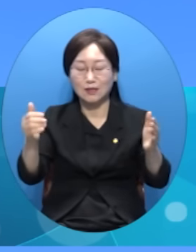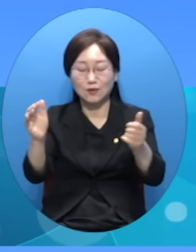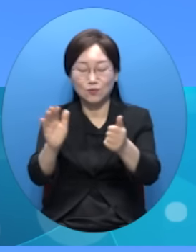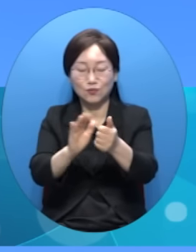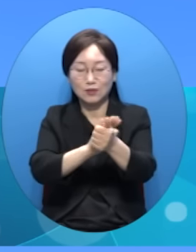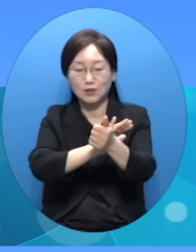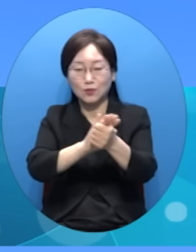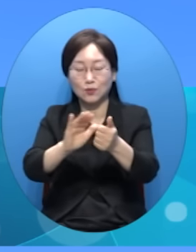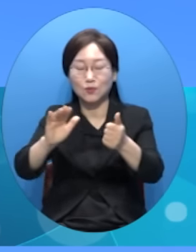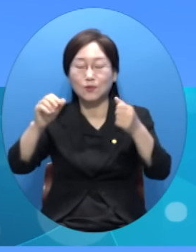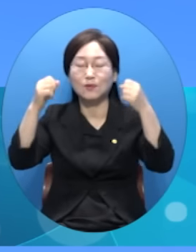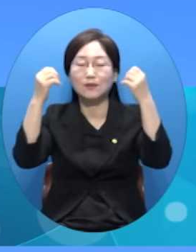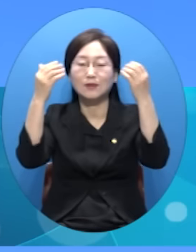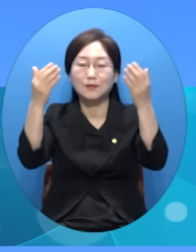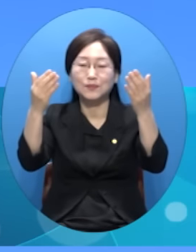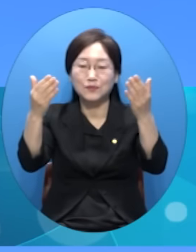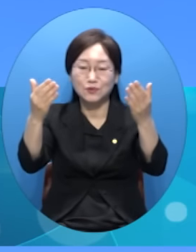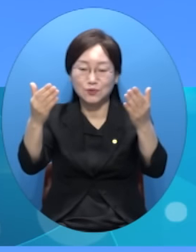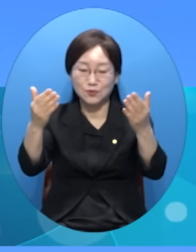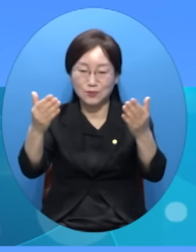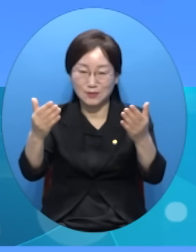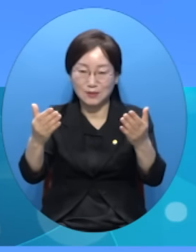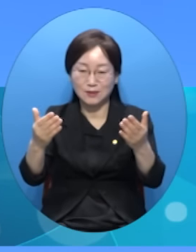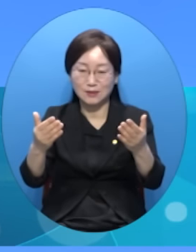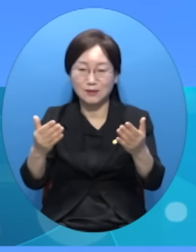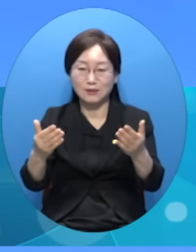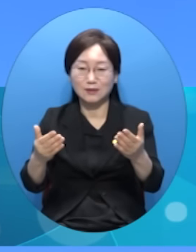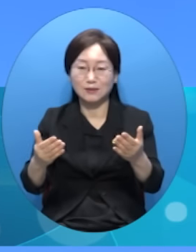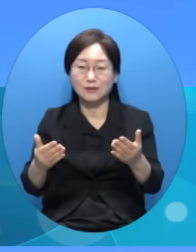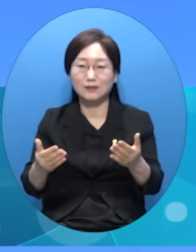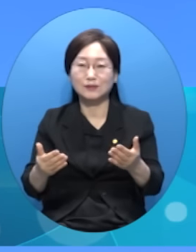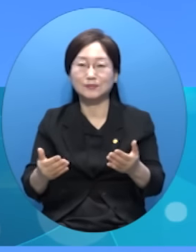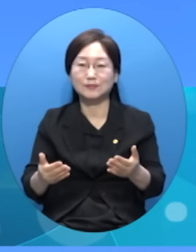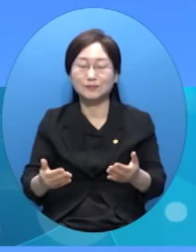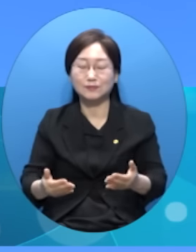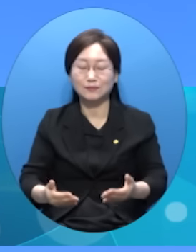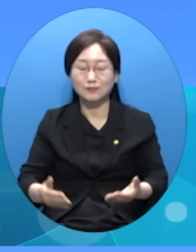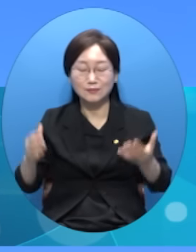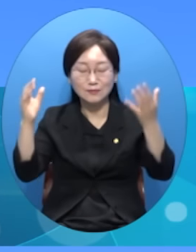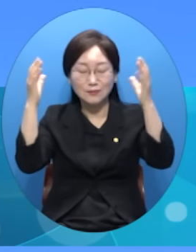주시네, 위로함 주네.